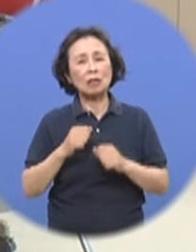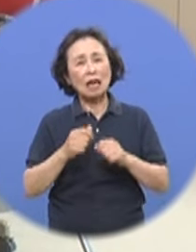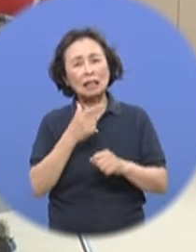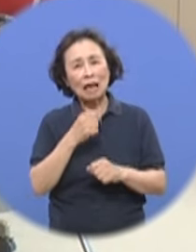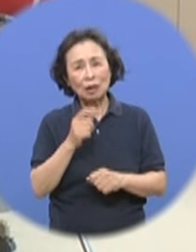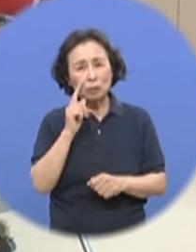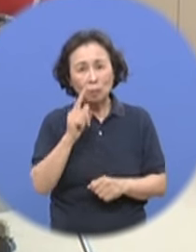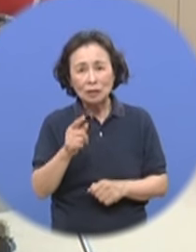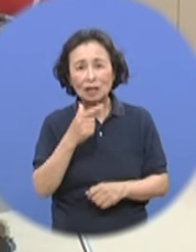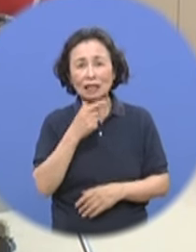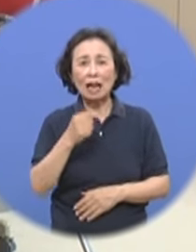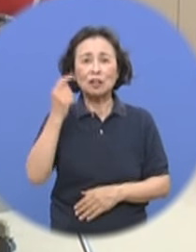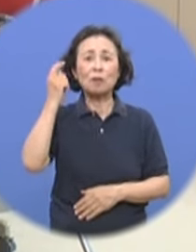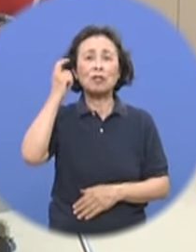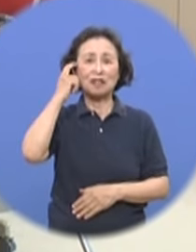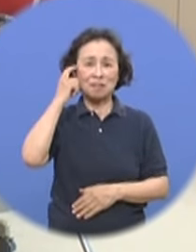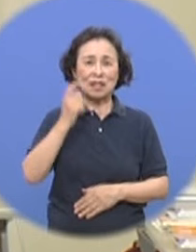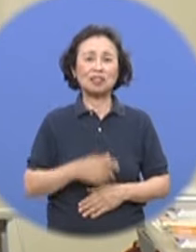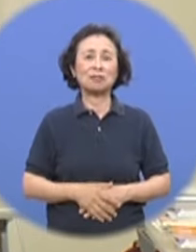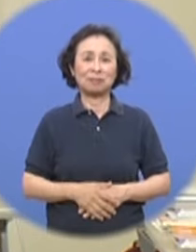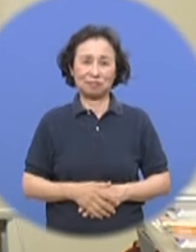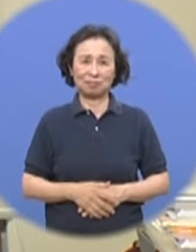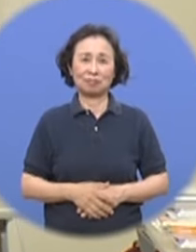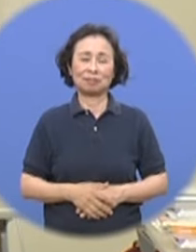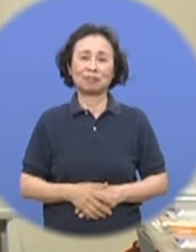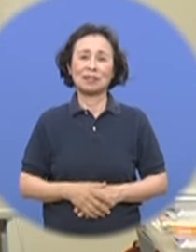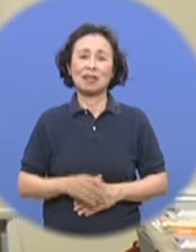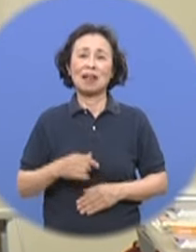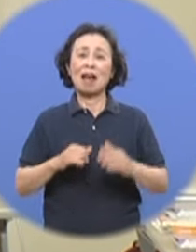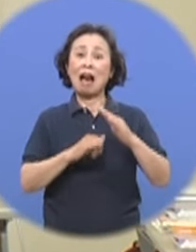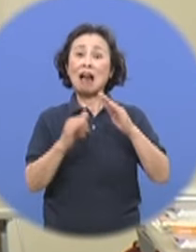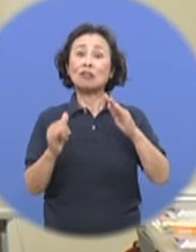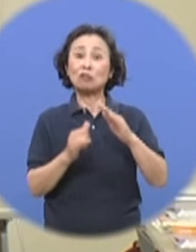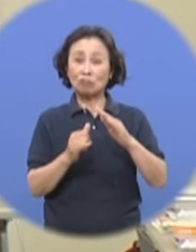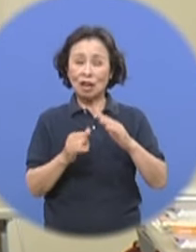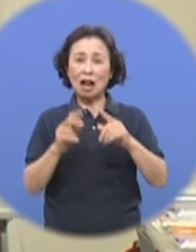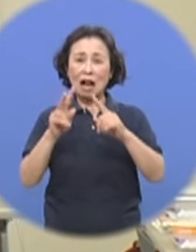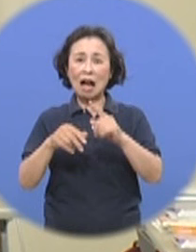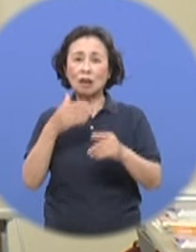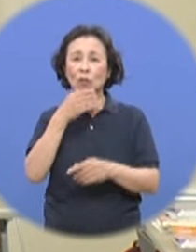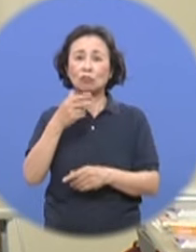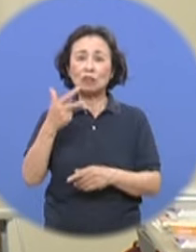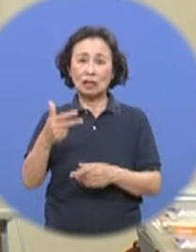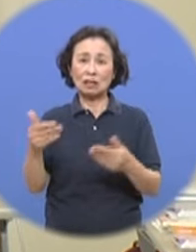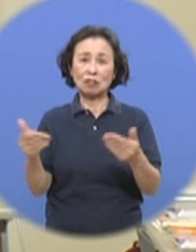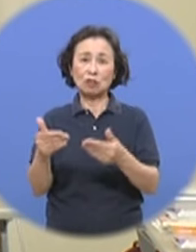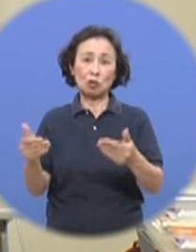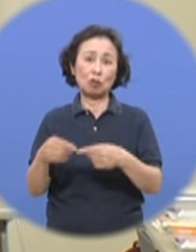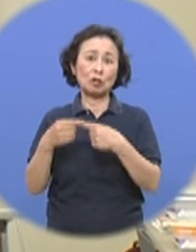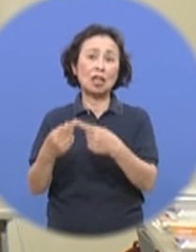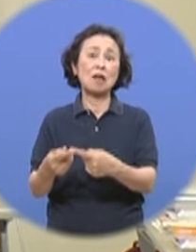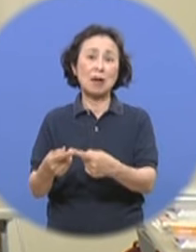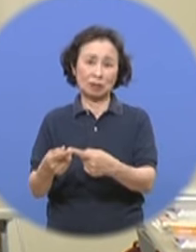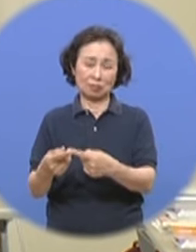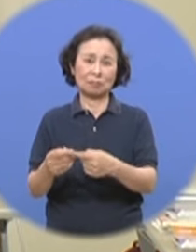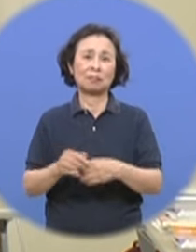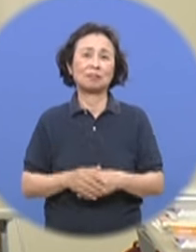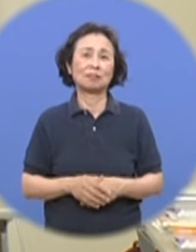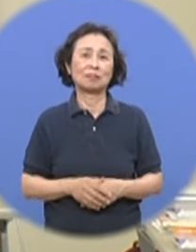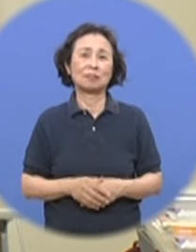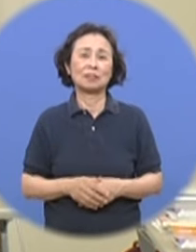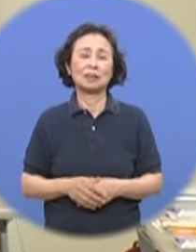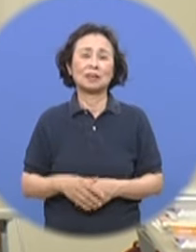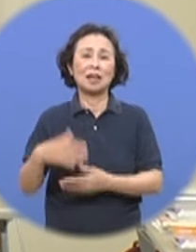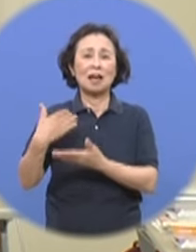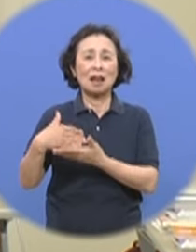を見つけていけたらなと思います。 家族が介護福祉の仕事についてて、話